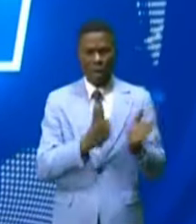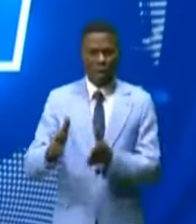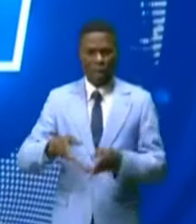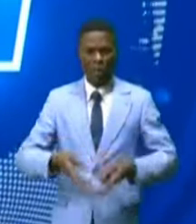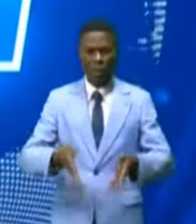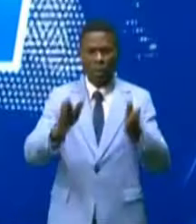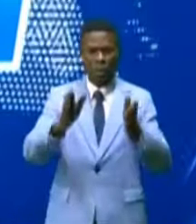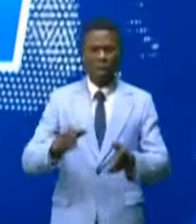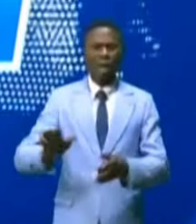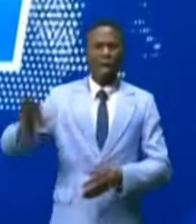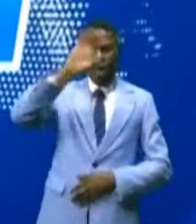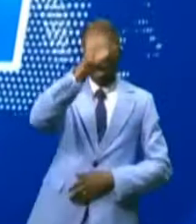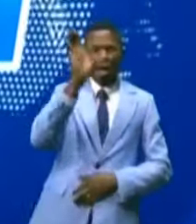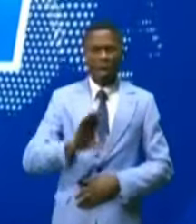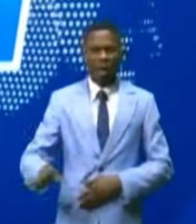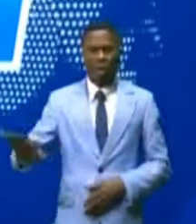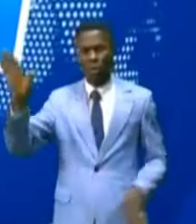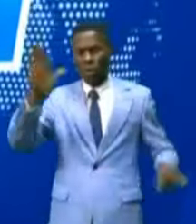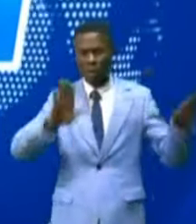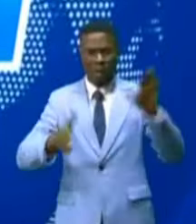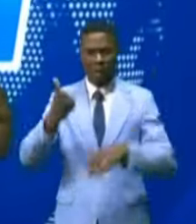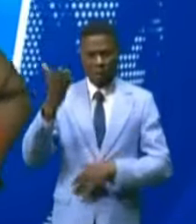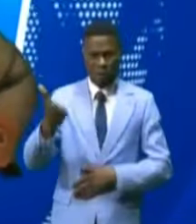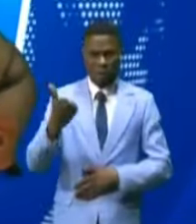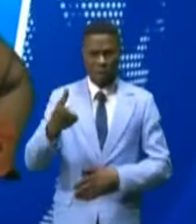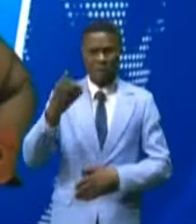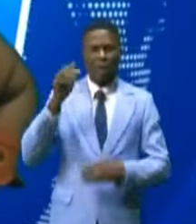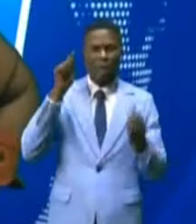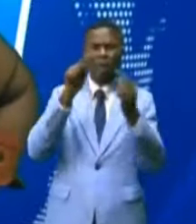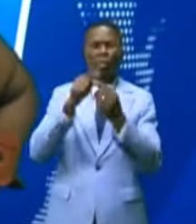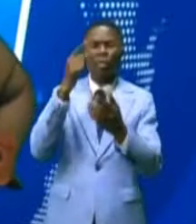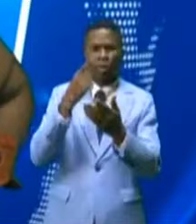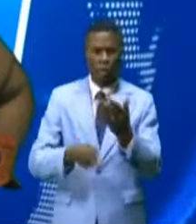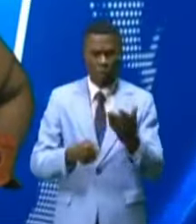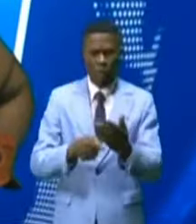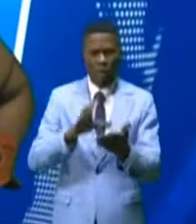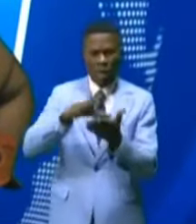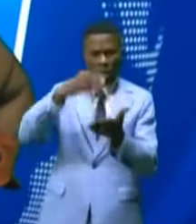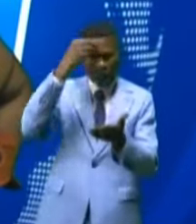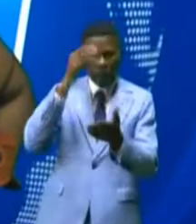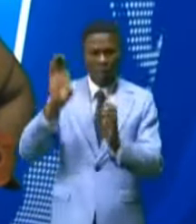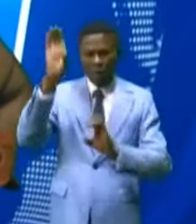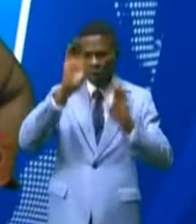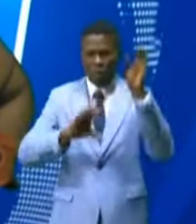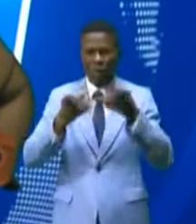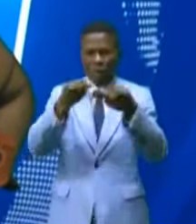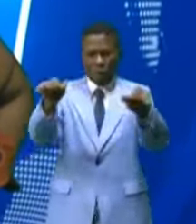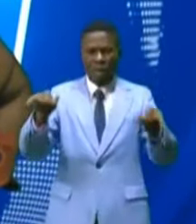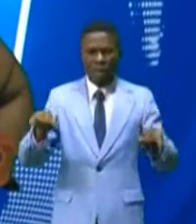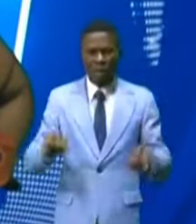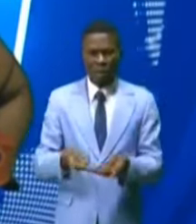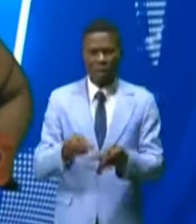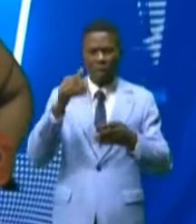animalier Kadimas Pride of Africa en télé. Objectif, bien assimiler les sciences environnementales à